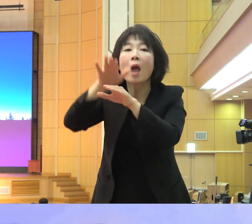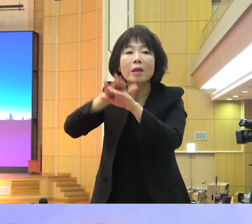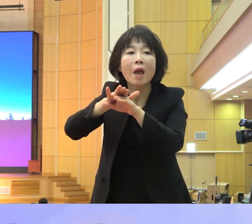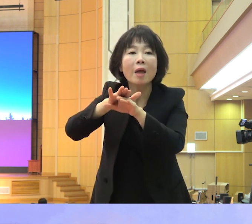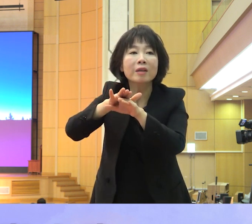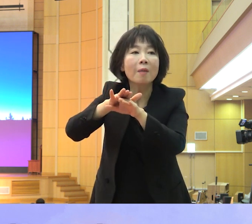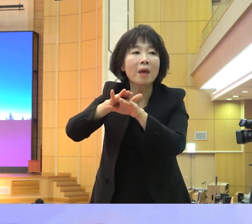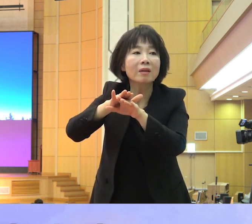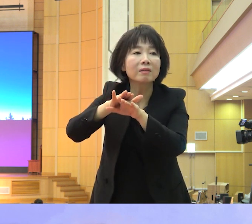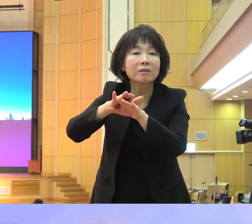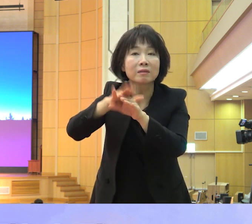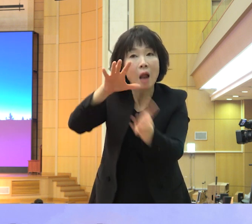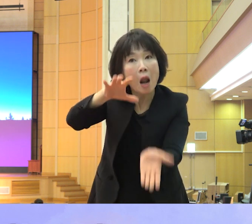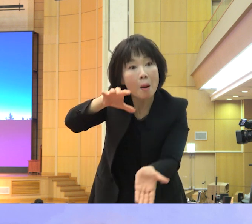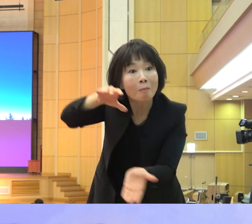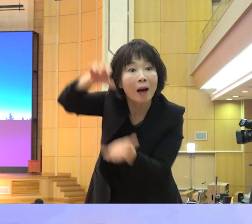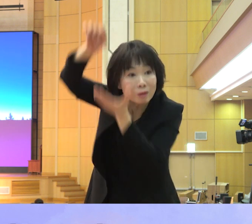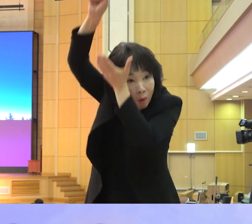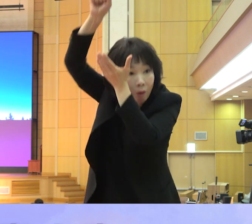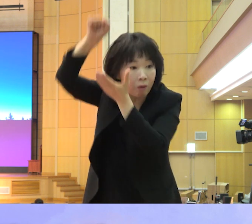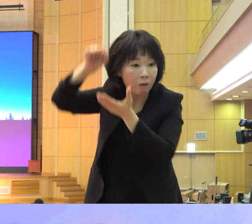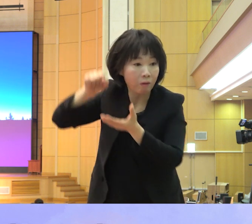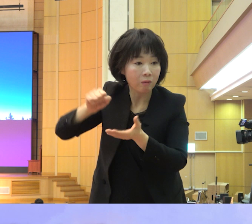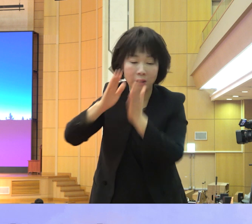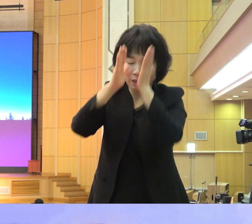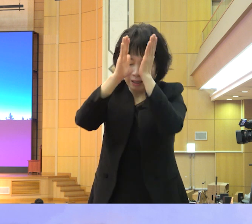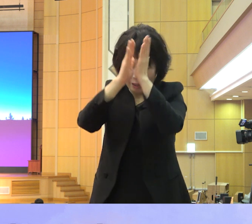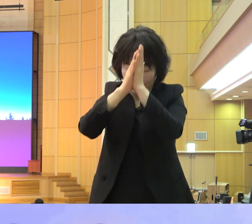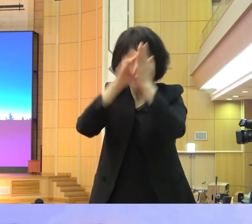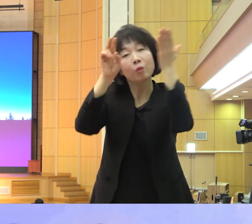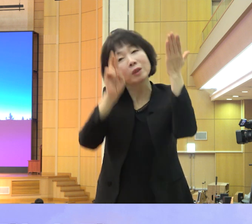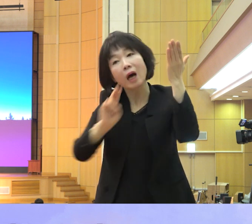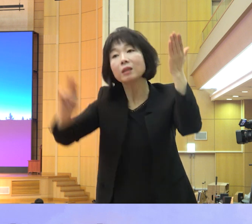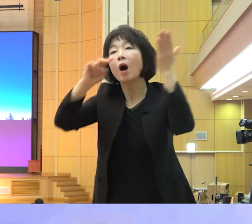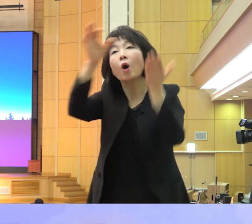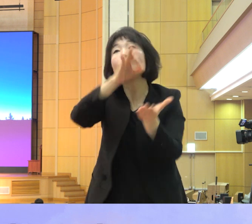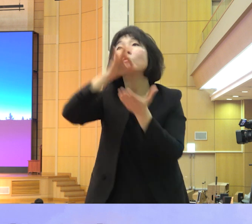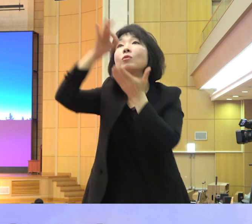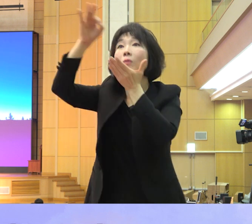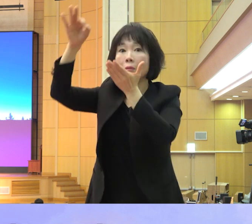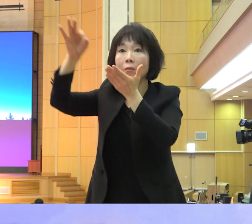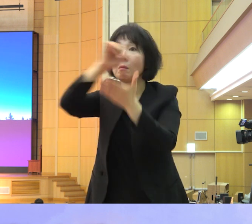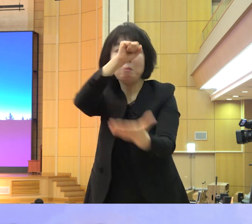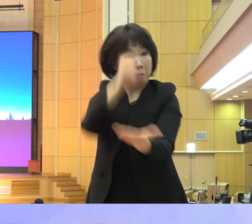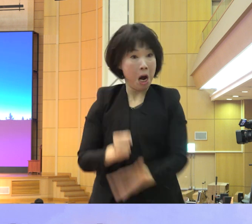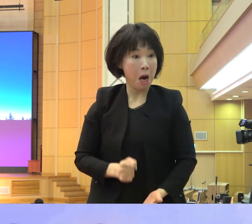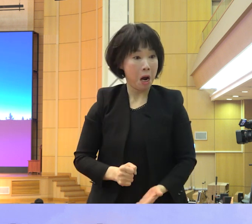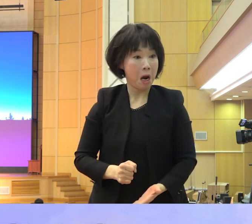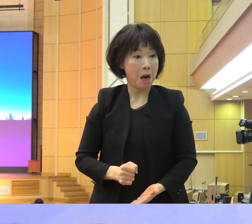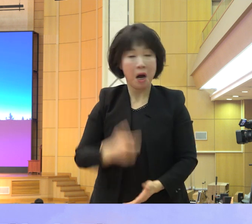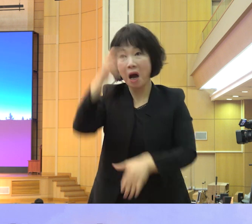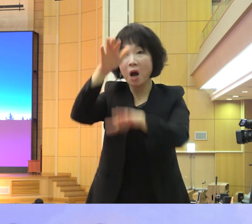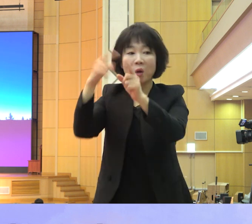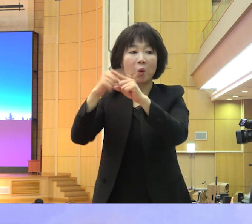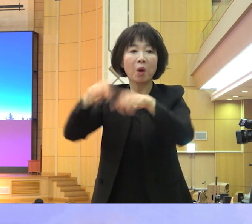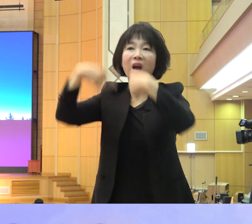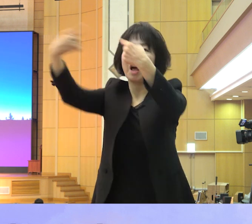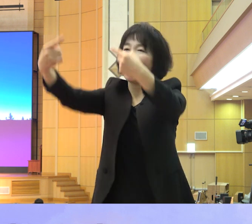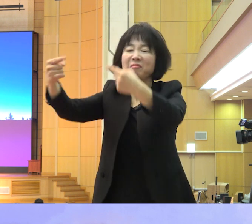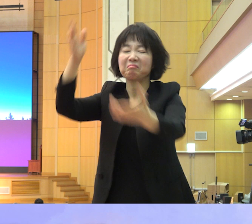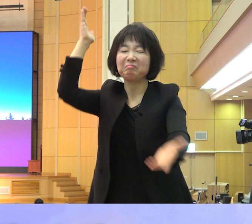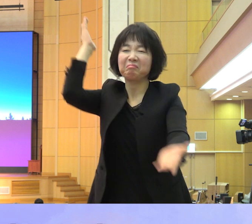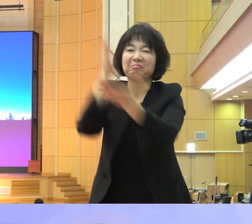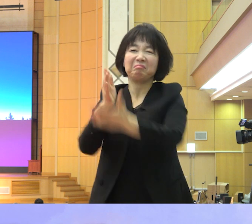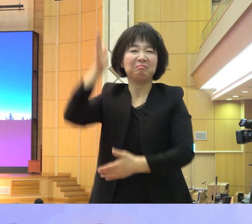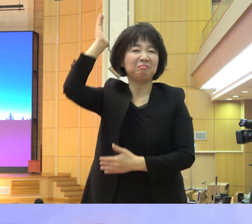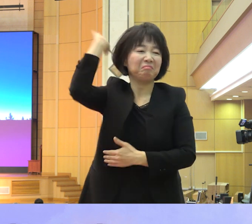예배를 주관하게 되고, 그래서 하나님께 예배 드리고 기도도 하고 찬양도 하고 헌금도 드리고 그러는 거지. 그냥 집에서 유튜브를 보고 그냥